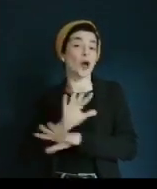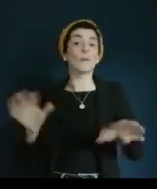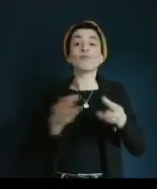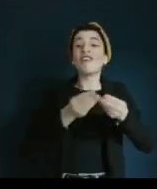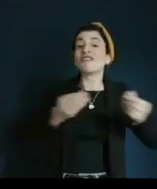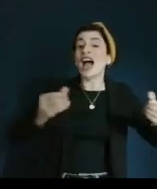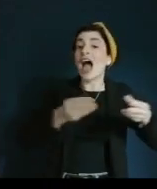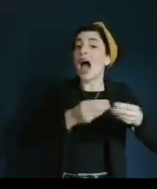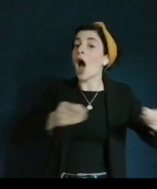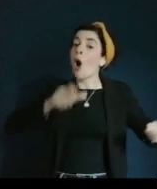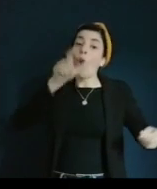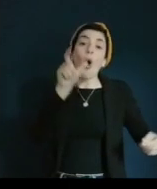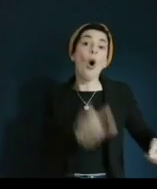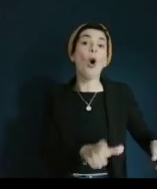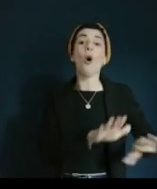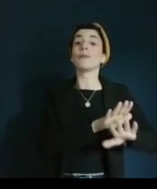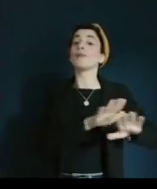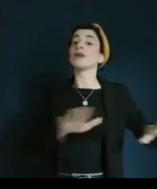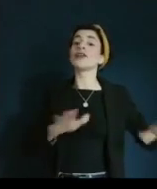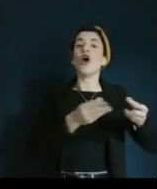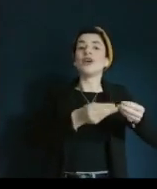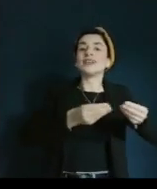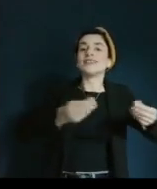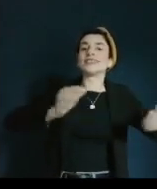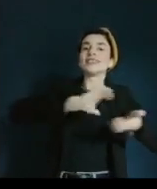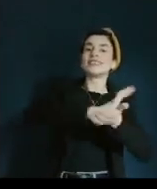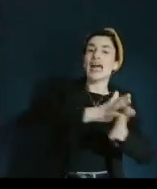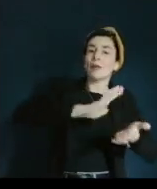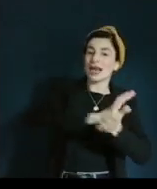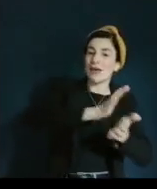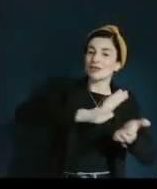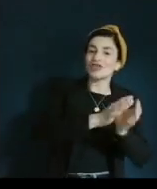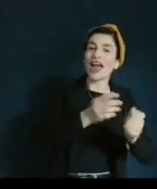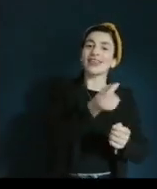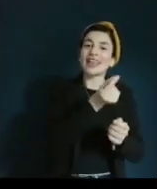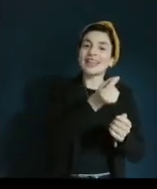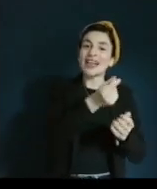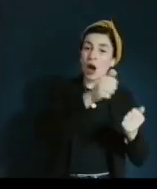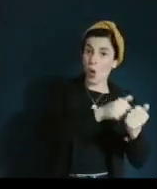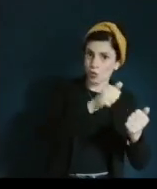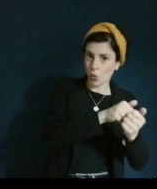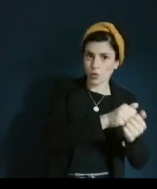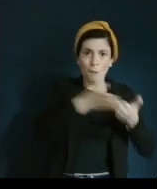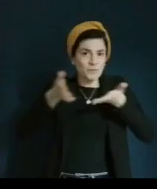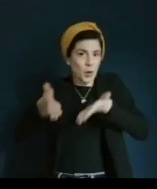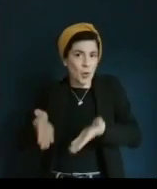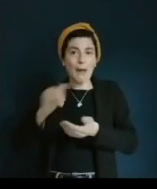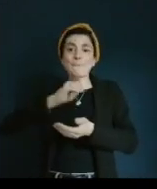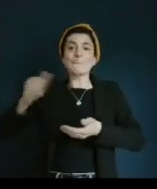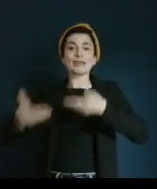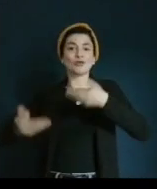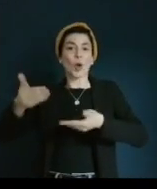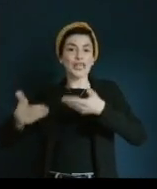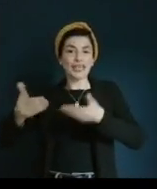base di questo pane tradizionale è rigorosamente la semola rimacinata di grano duro. Quindi ho messo qua mezzo